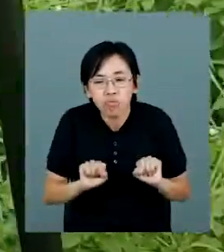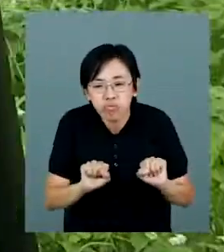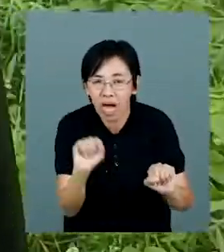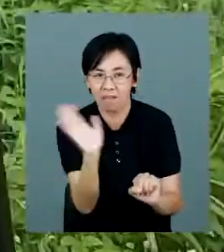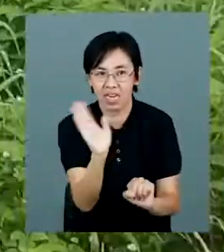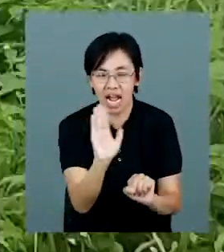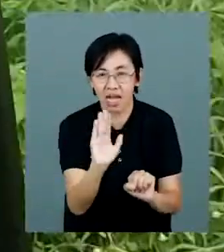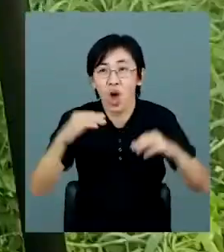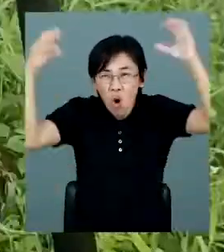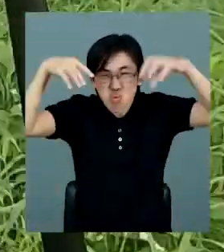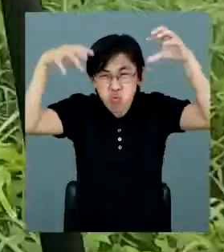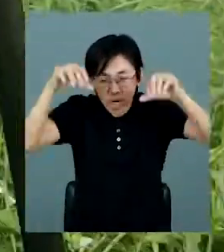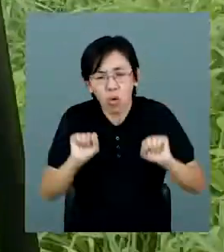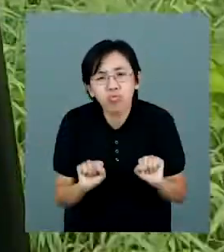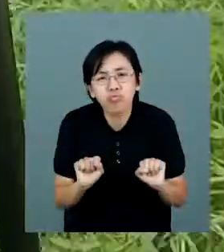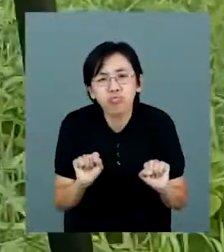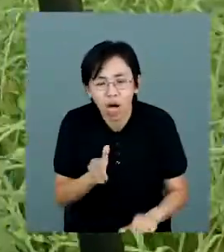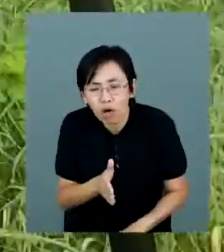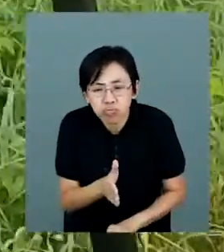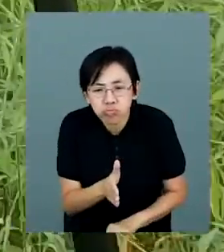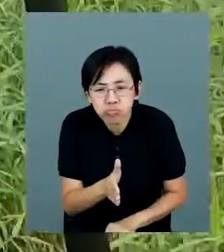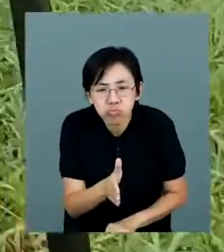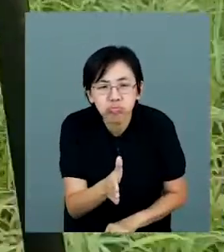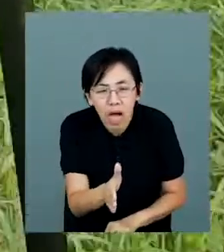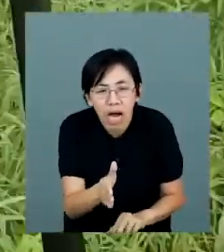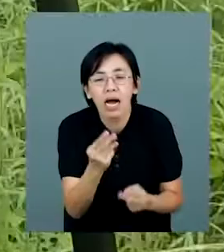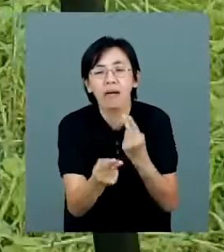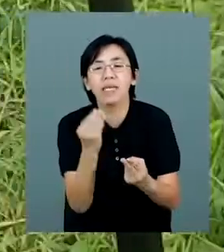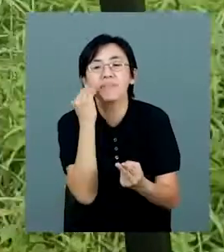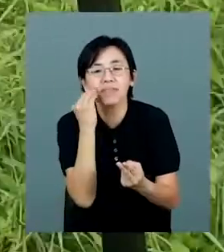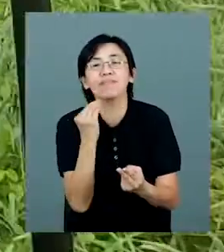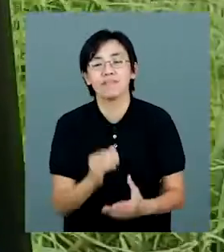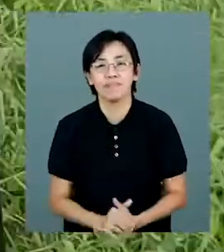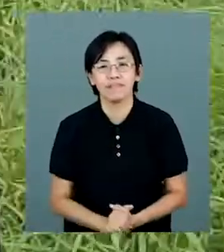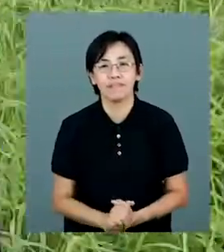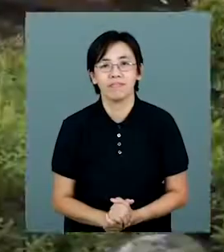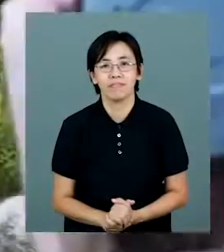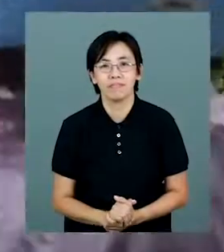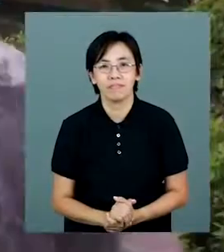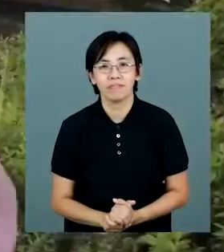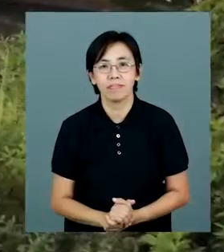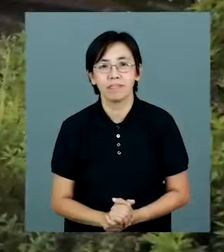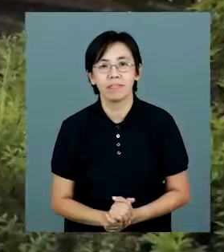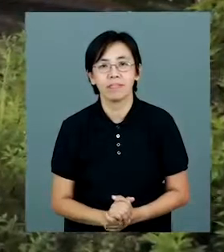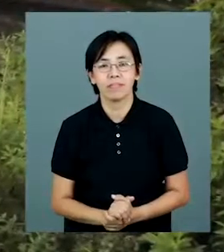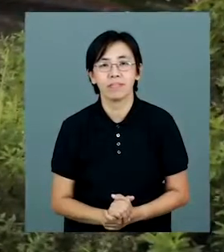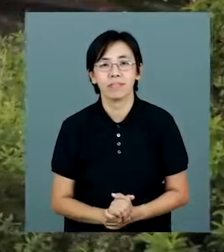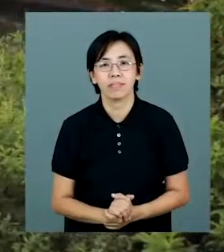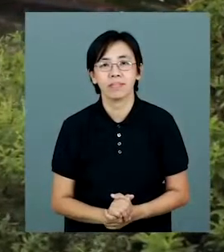แล้วค่อยไปหาไม่ได้ก็ต้องลงพื้นที่ตอนนี้ฝนตกอยู่ก็ยังลงพื้นที่มาแบบนี้แหละครับ